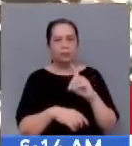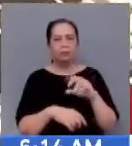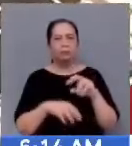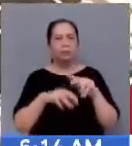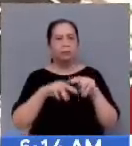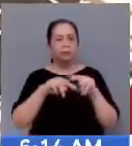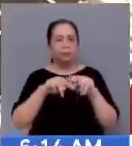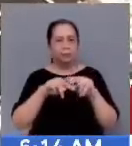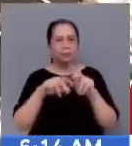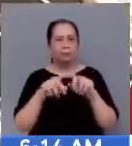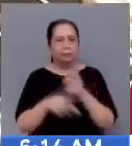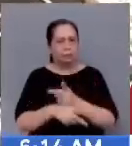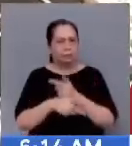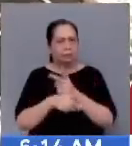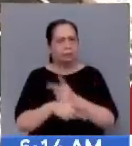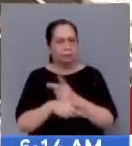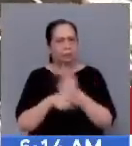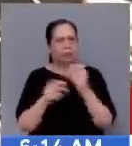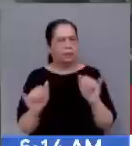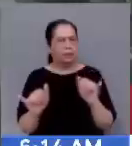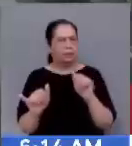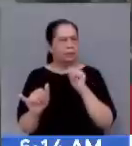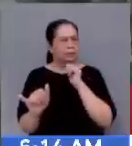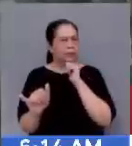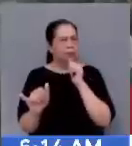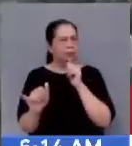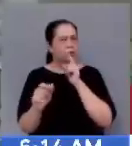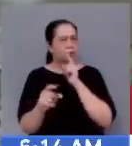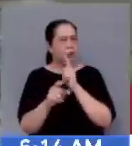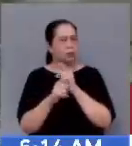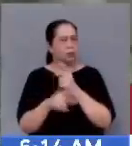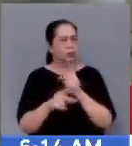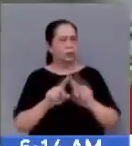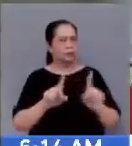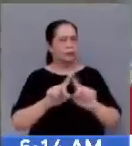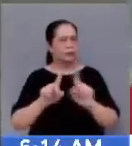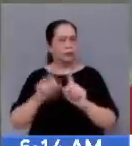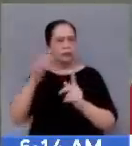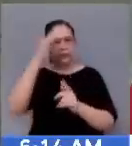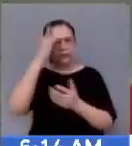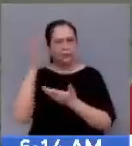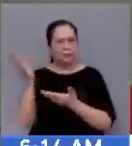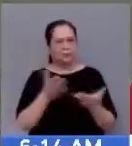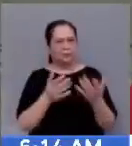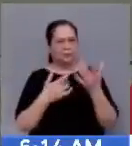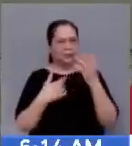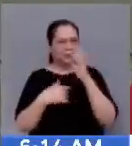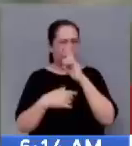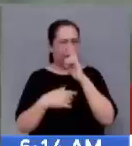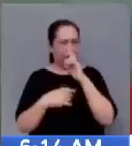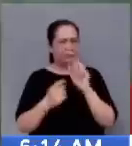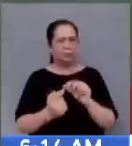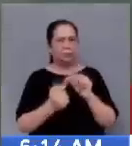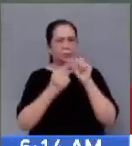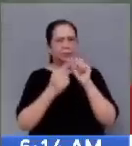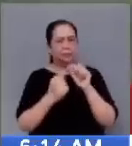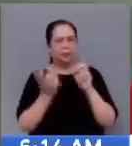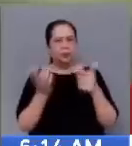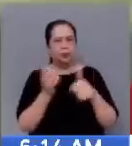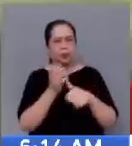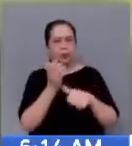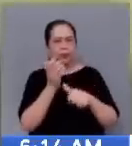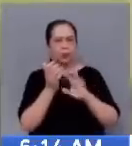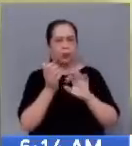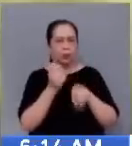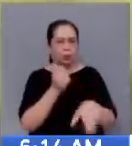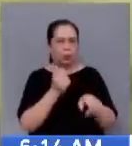pamilya, hindi pa rin sila kampante, lalo pat iba't ibang sakit ang dala ng daga, partikular na ang leptospirosis. Sa datos ng Center